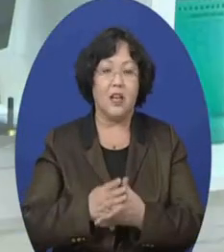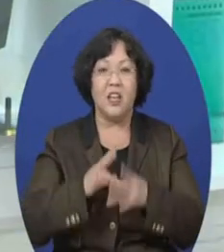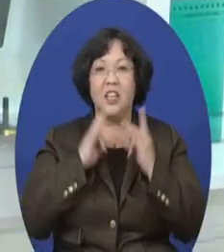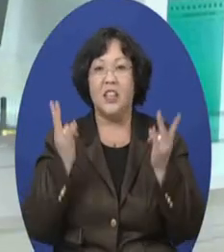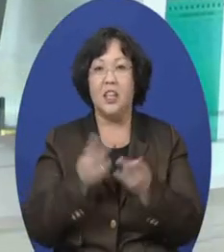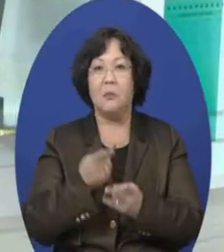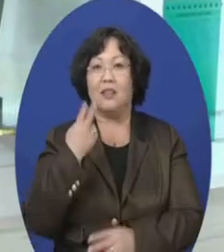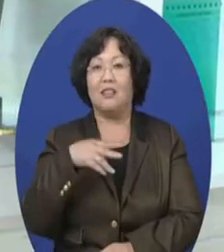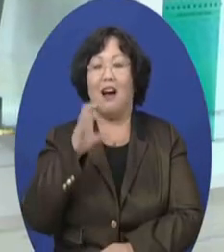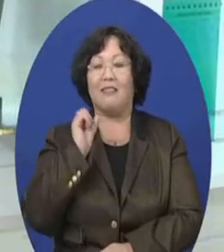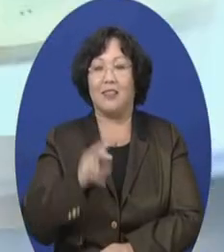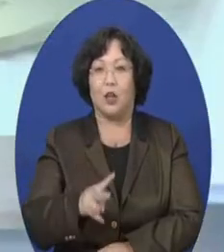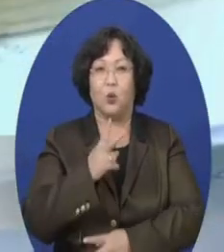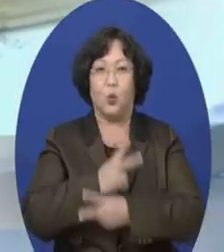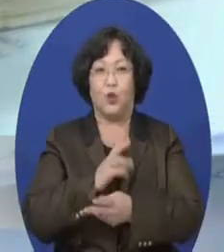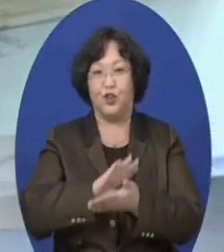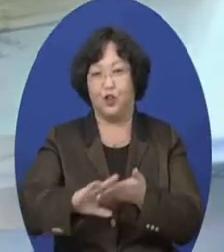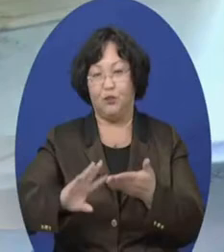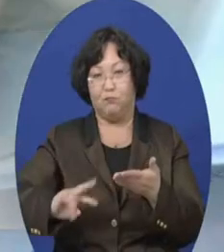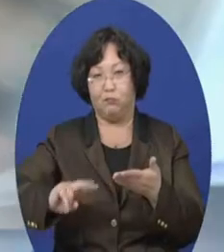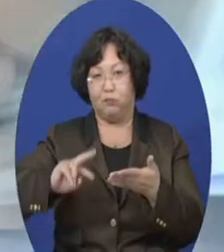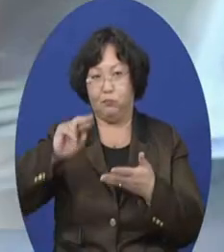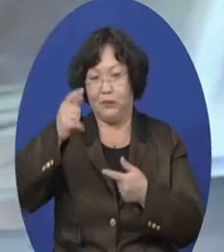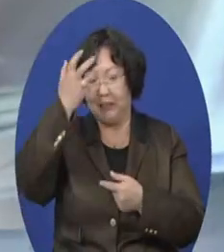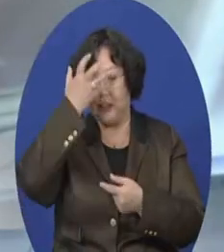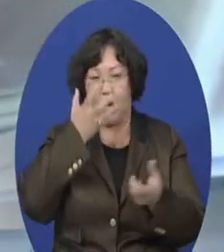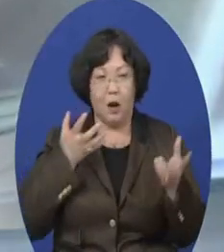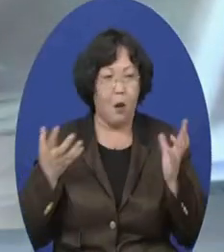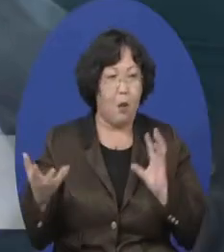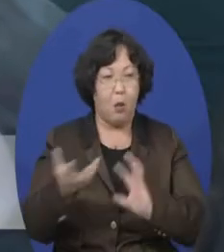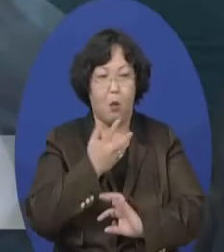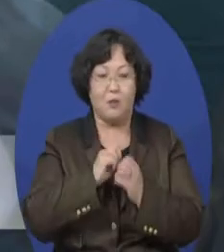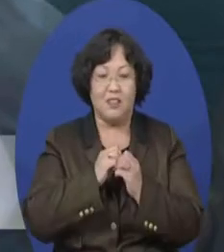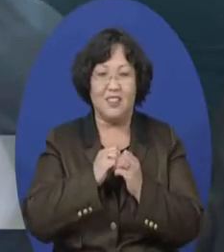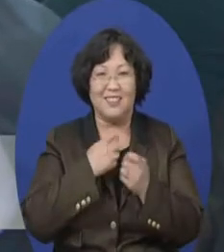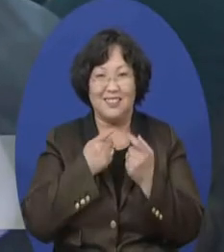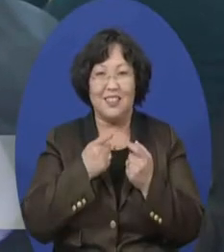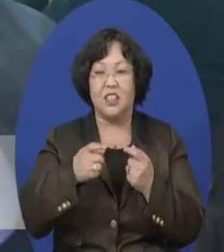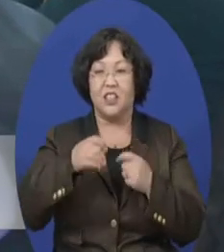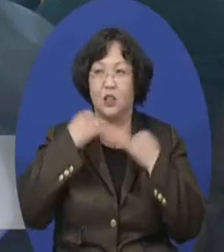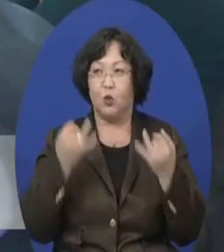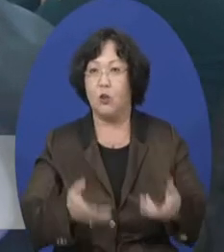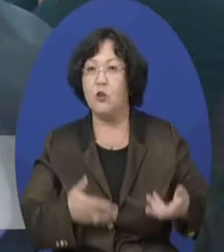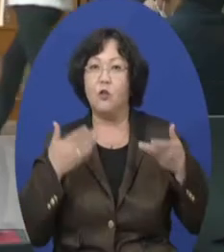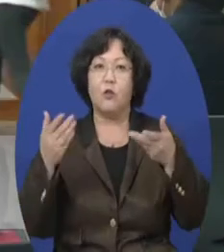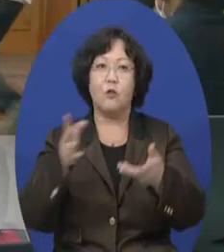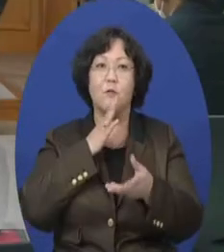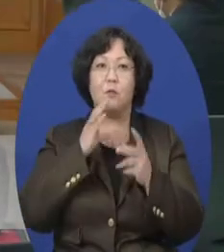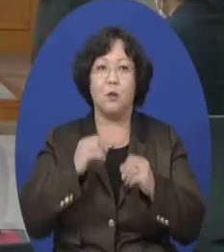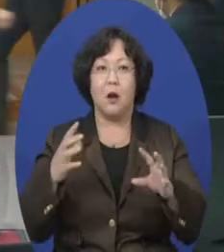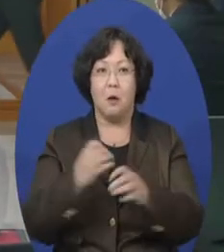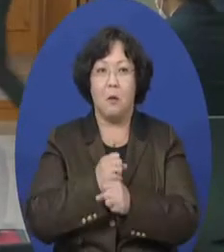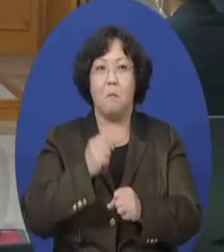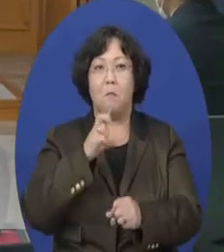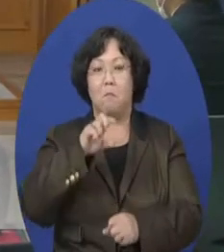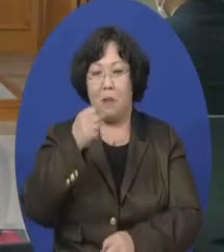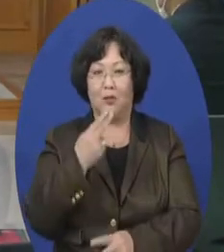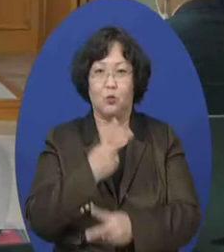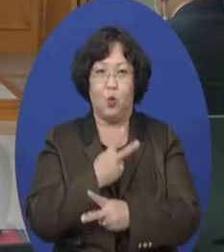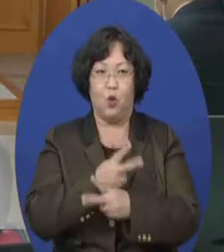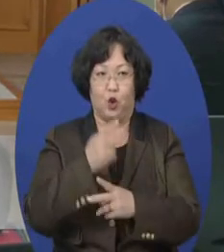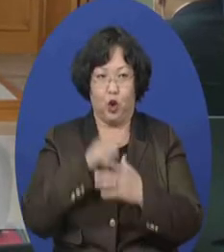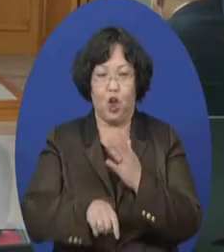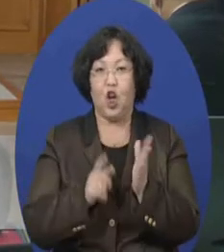Нийгмийн даатгалын багц хуулиудын шинжилсэн найруулгын төслийг засгийн газрын хуралдаанаар хэлэлцэж улсын хурлд өргөмжлүүлэхээр боллоо. Багц хуулийн шинжилсэн